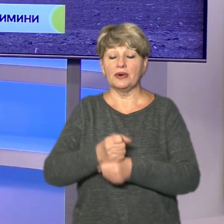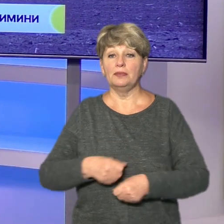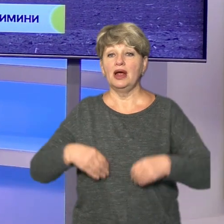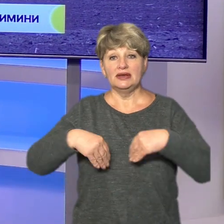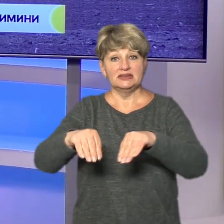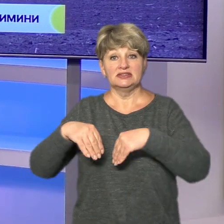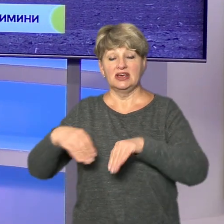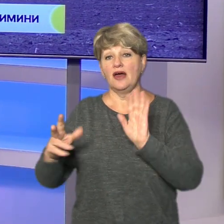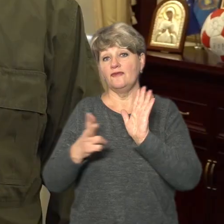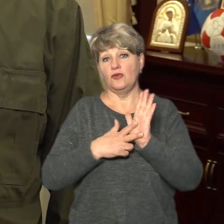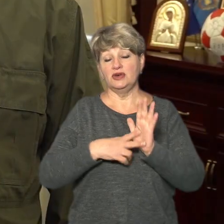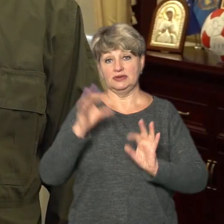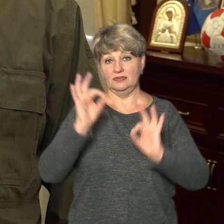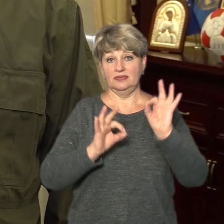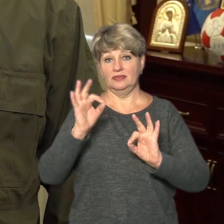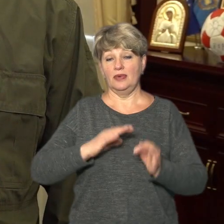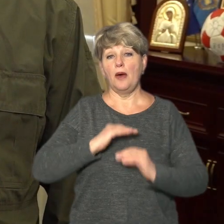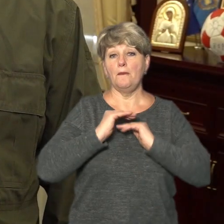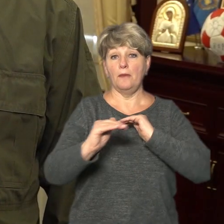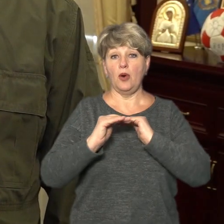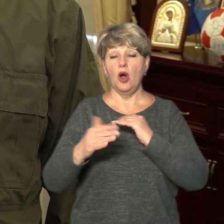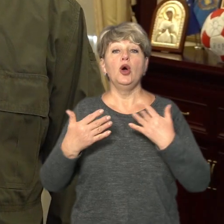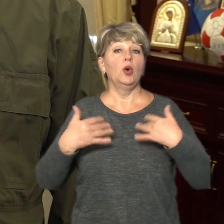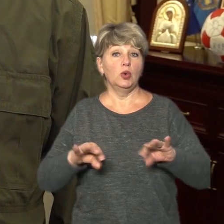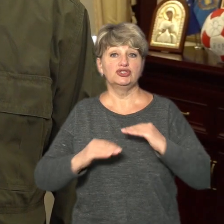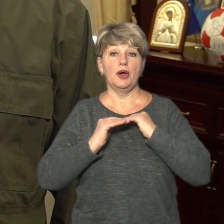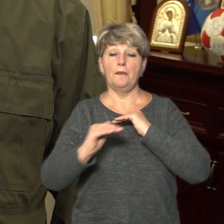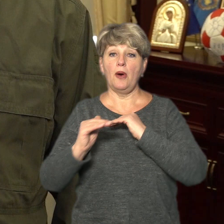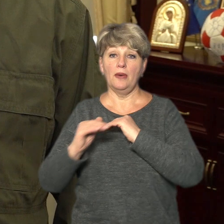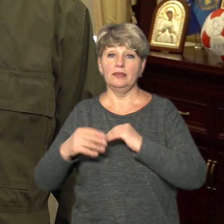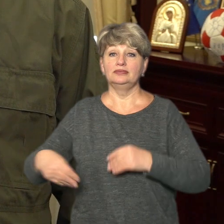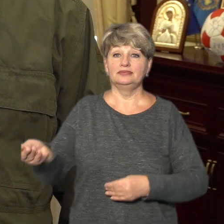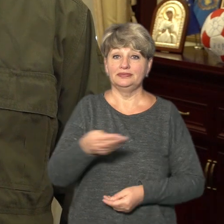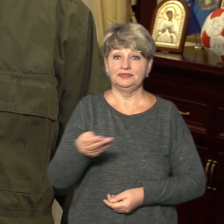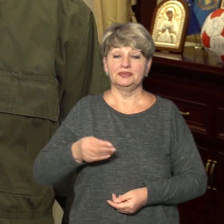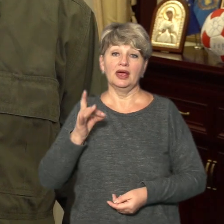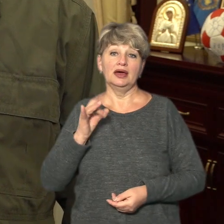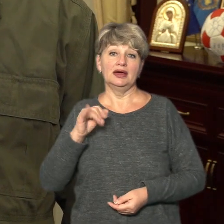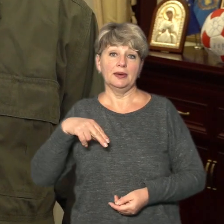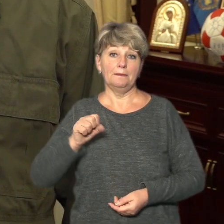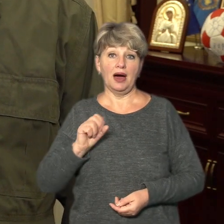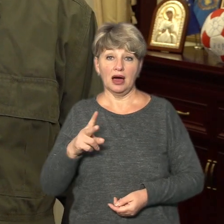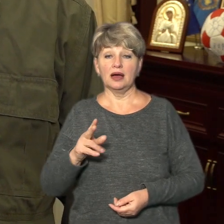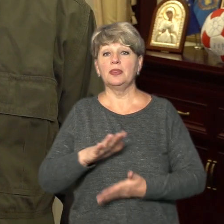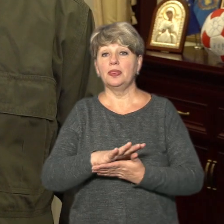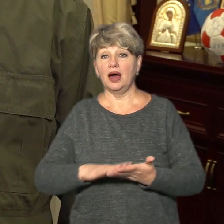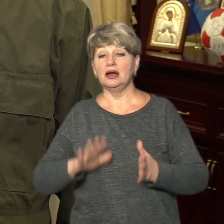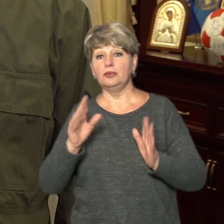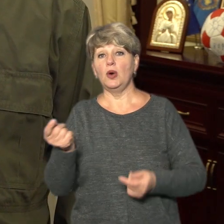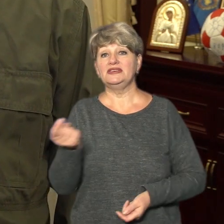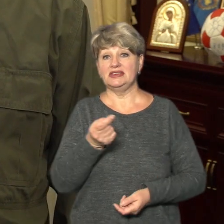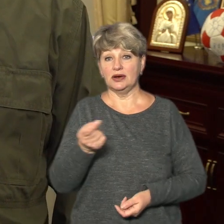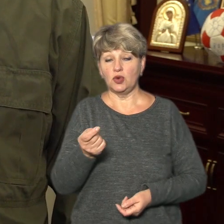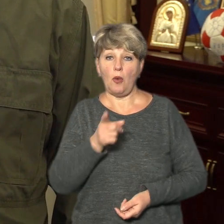8% полів в основному це посіяний вже ріпак і будемо сіяти зернові за